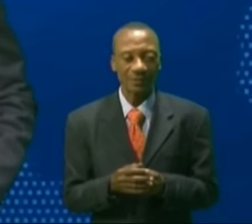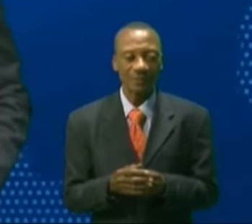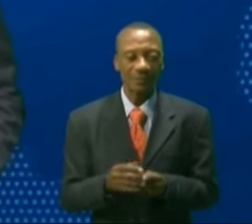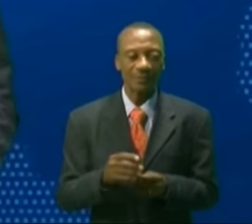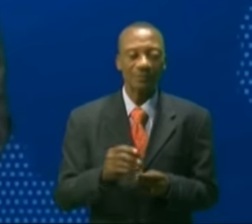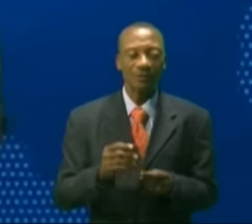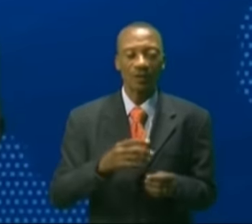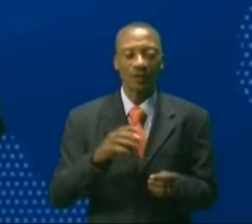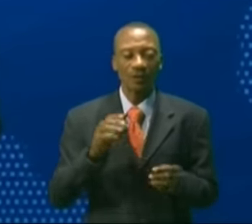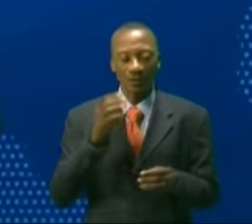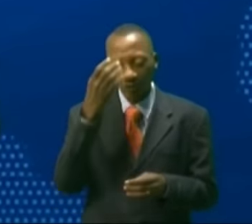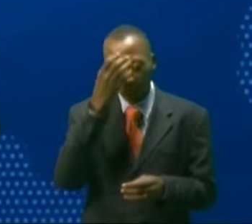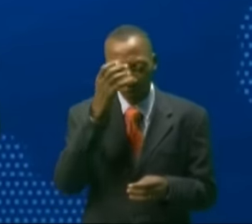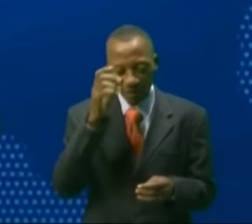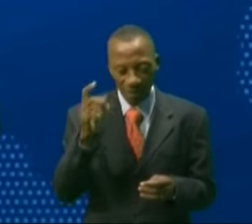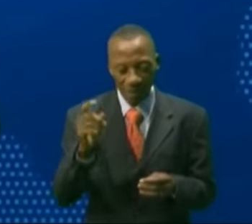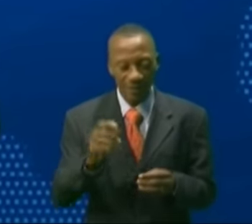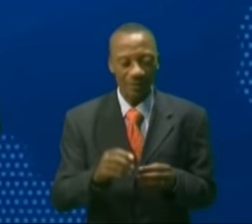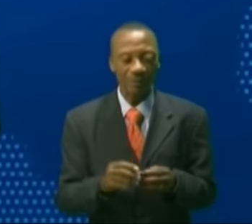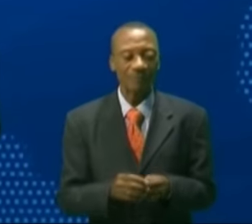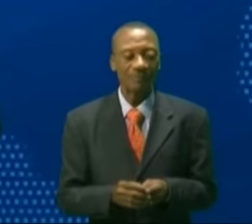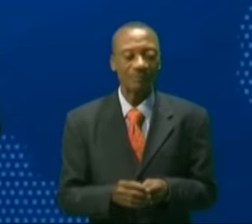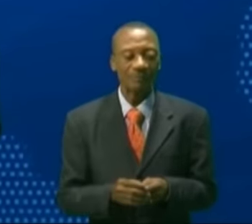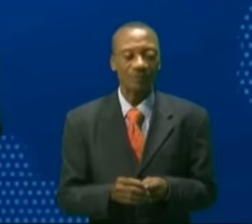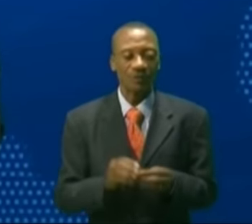Jim, matricule